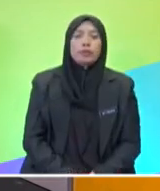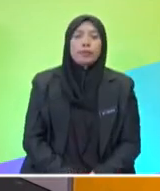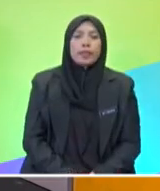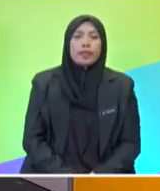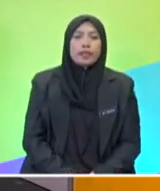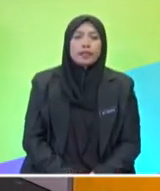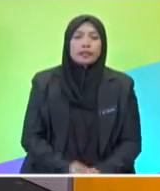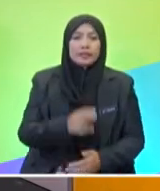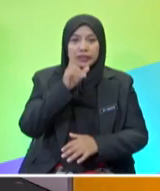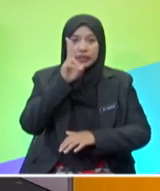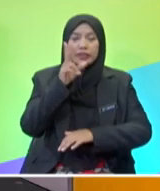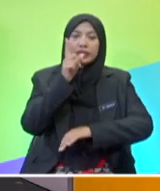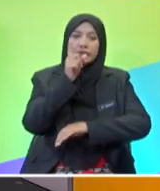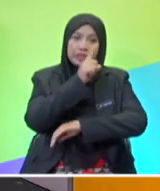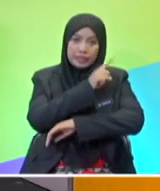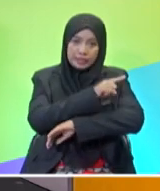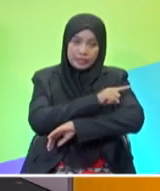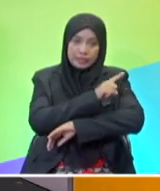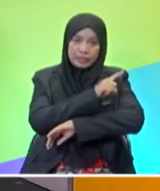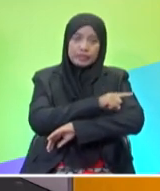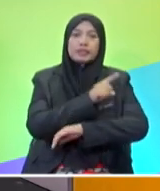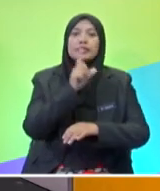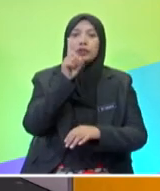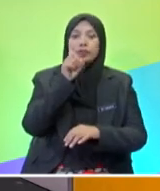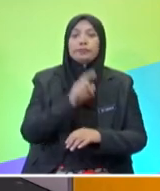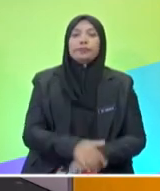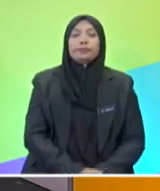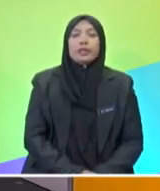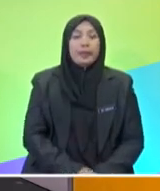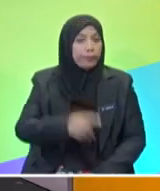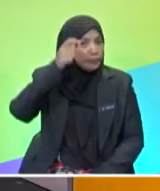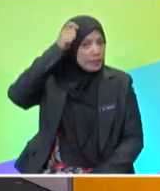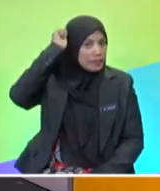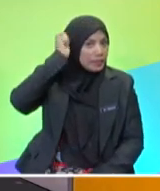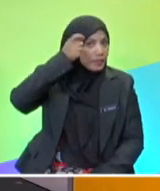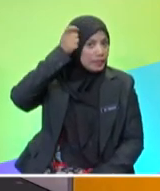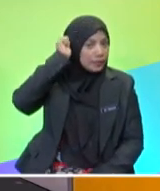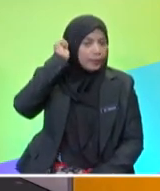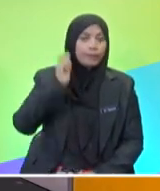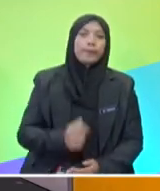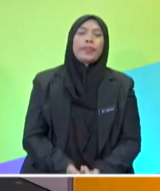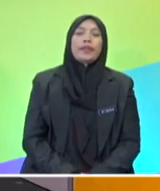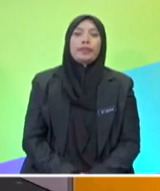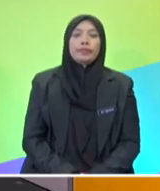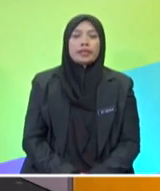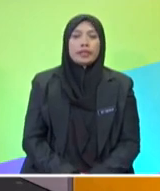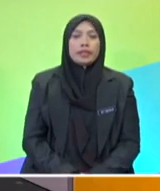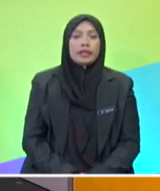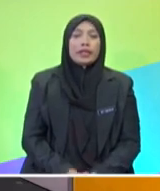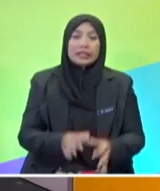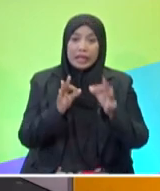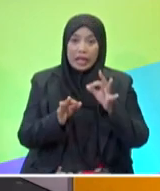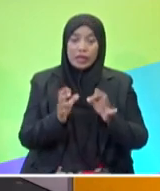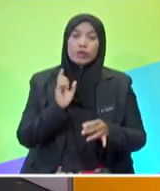hapak, berbau. Lepas tu sikat rambut. Sikat rambut pun penting ya anak-anak murid Ustazah. Kerana apa? Kalau